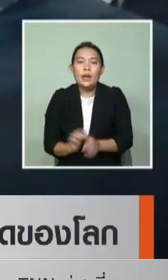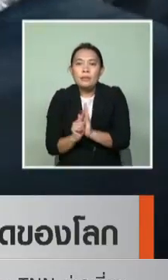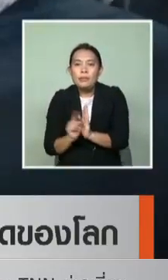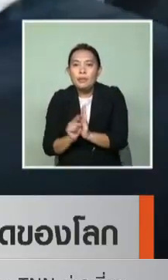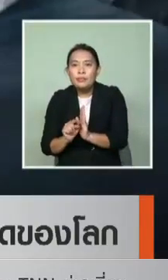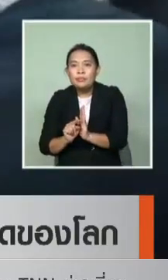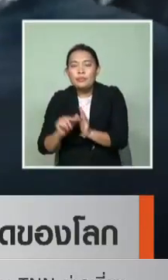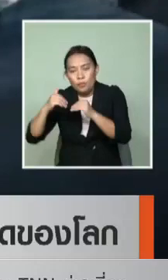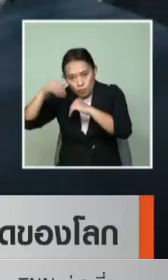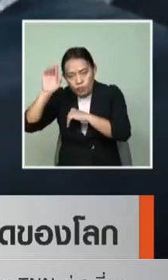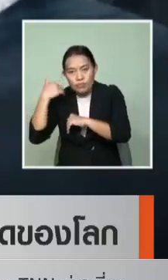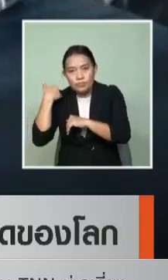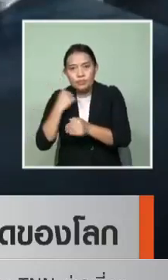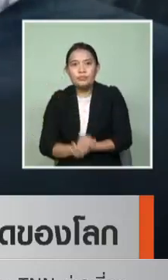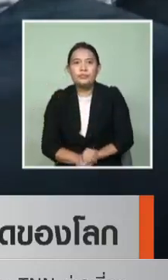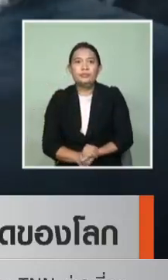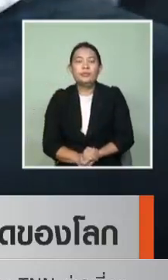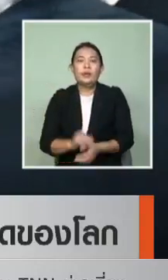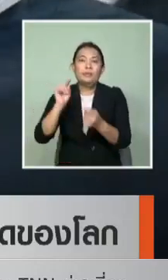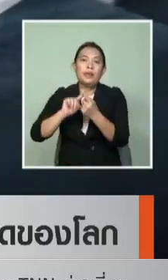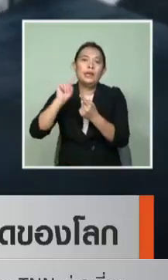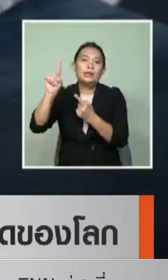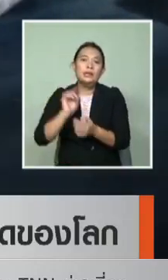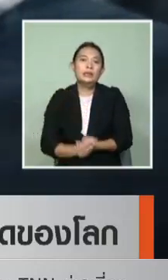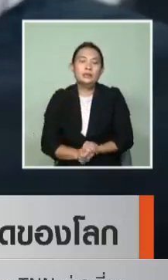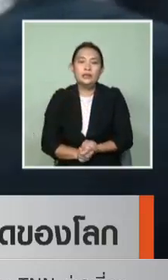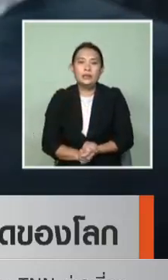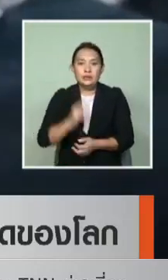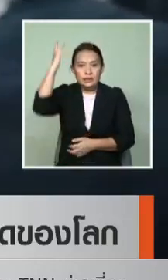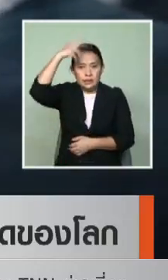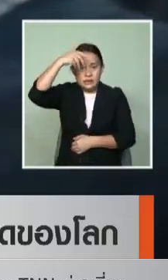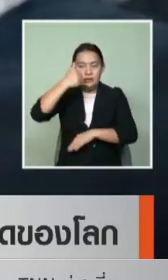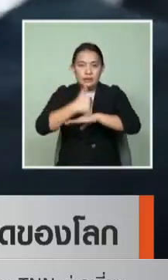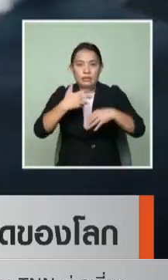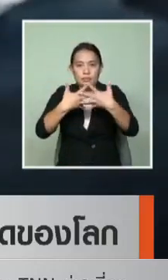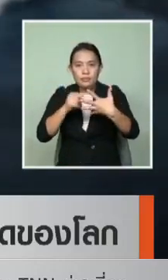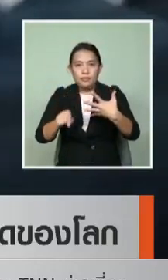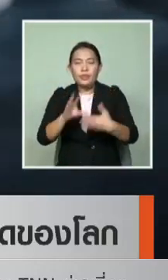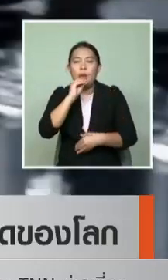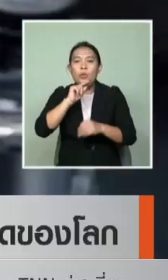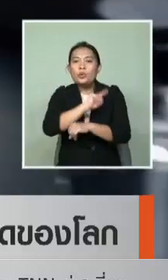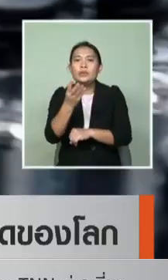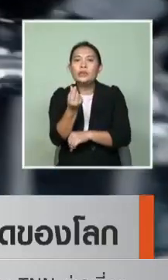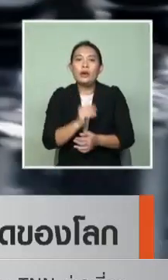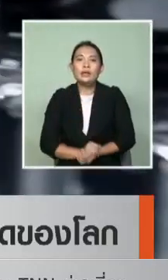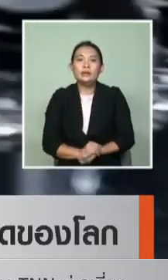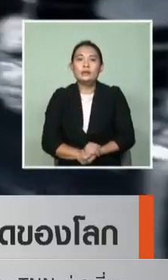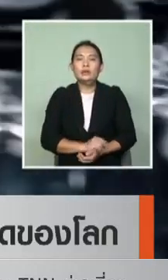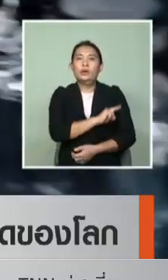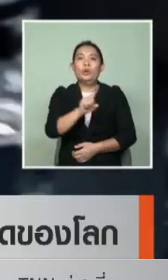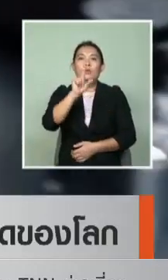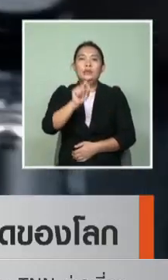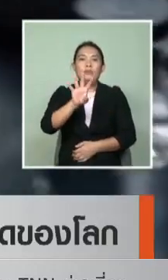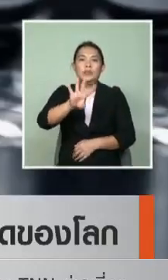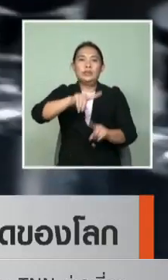าครั้งที่เป็น misinformation นะคะถือว่าอันดับเป็นอันดับ1เลยนะคะมาจากโดนัลด์ทรัมป์เหตุการณ์นี้พูดขึ้นเมื่อไหร่เกิดขึ้นเมื่อวันที่24เม